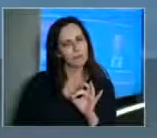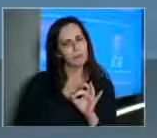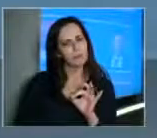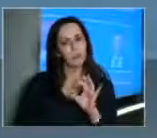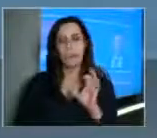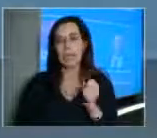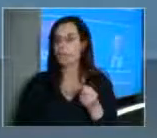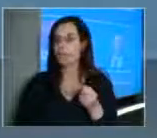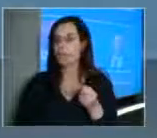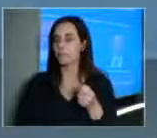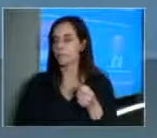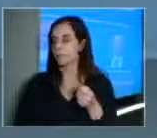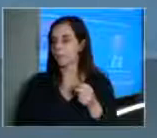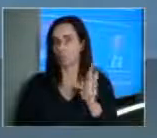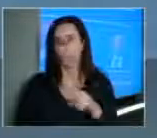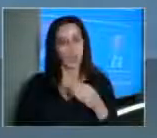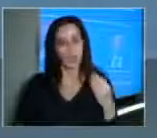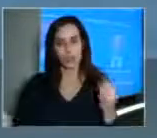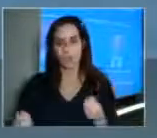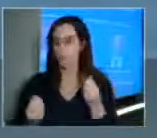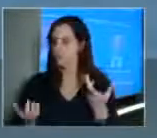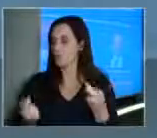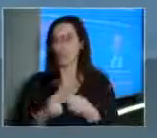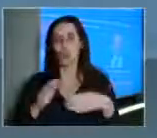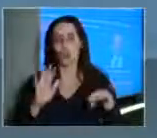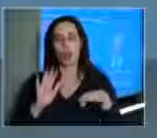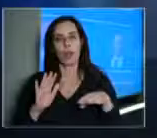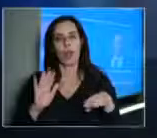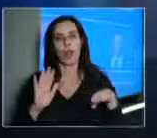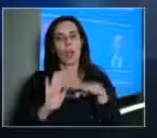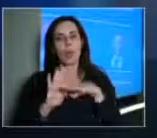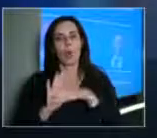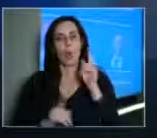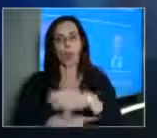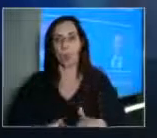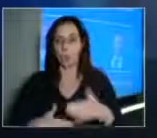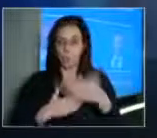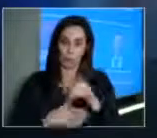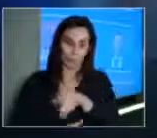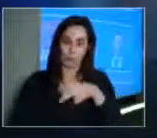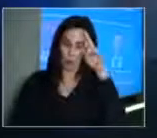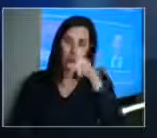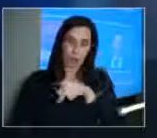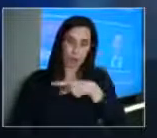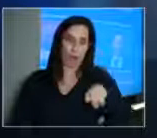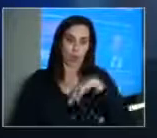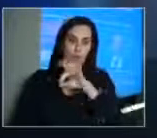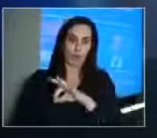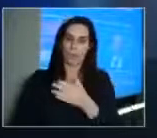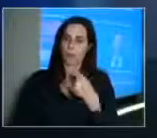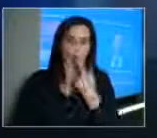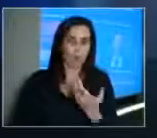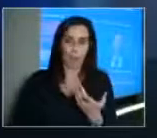אם יש חשבון לקהילה הגאה לחוק הפונדקאות, הוא גם כלפיכם, בסופו של דבר אתם הייתם בשלטון,